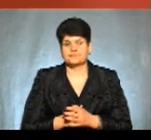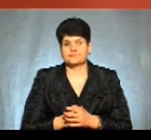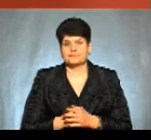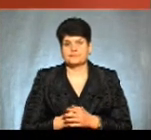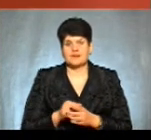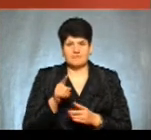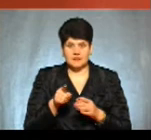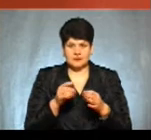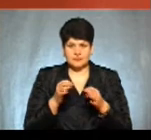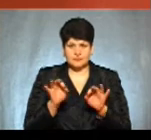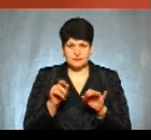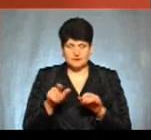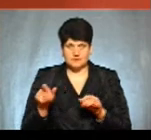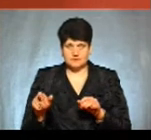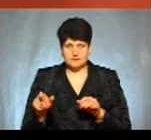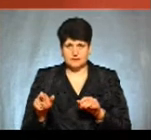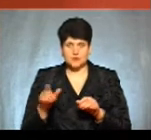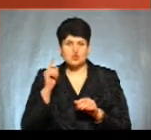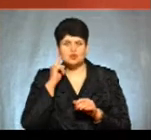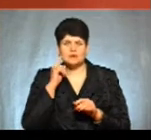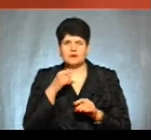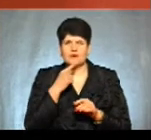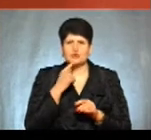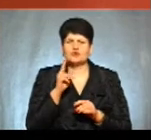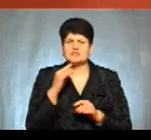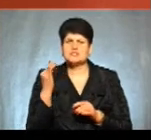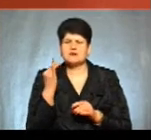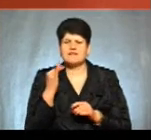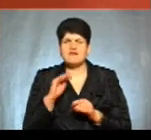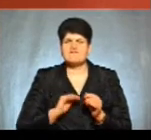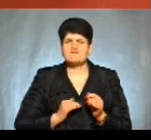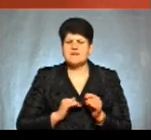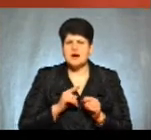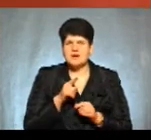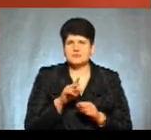Тобто вони просто не допустили людей. Слухи ходять, що все-таки десь там фермер зацікавлений,